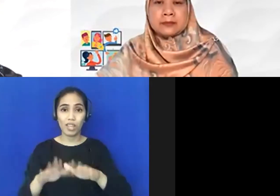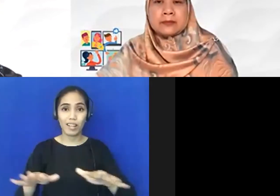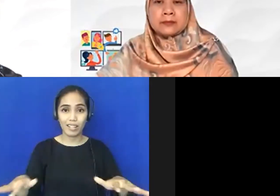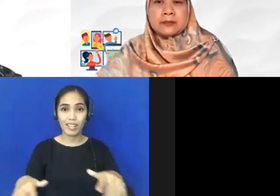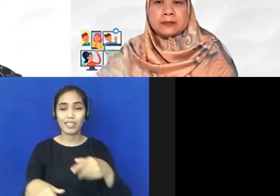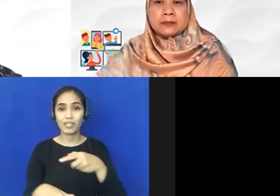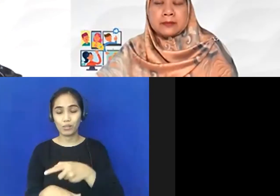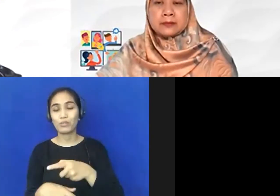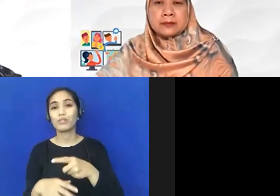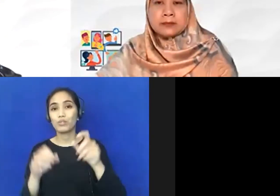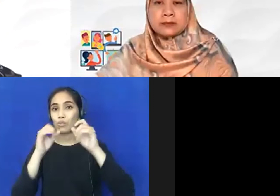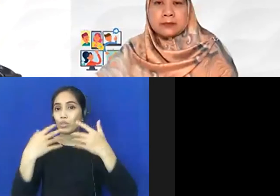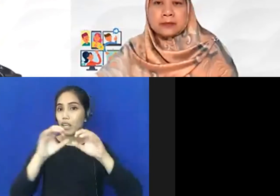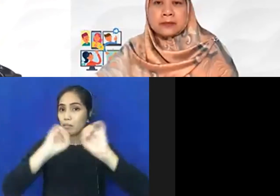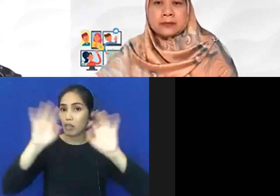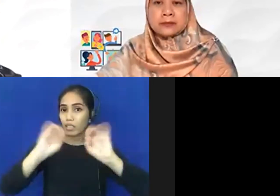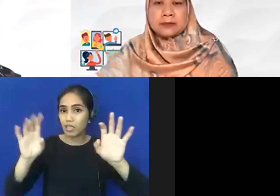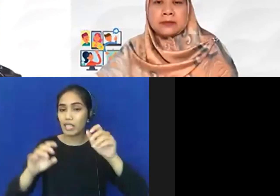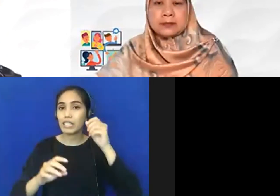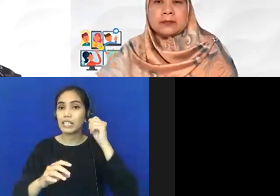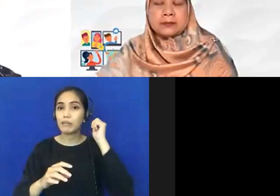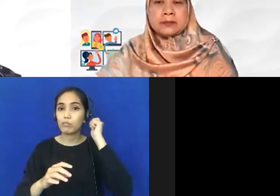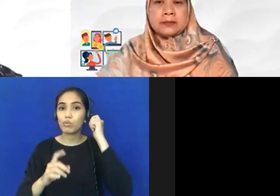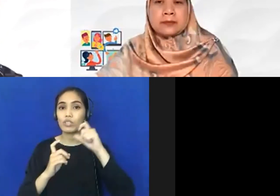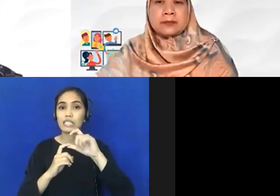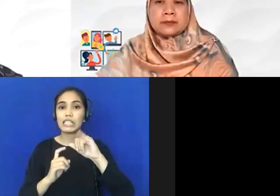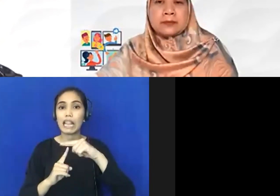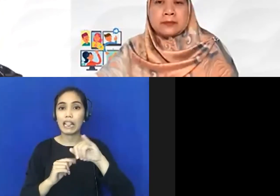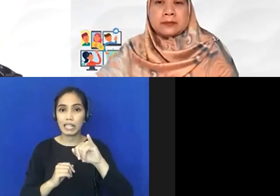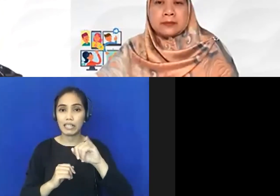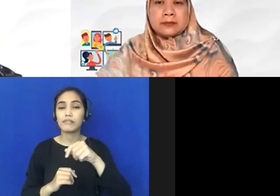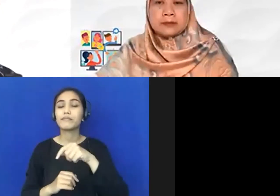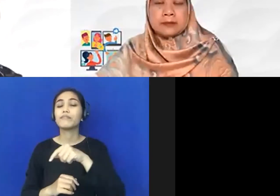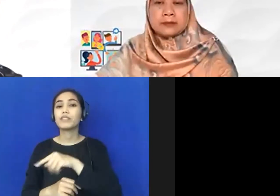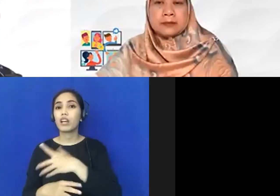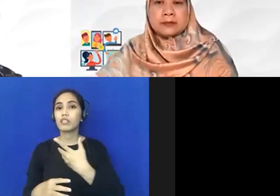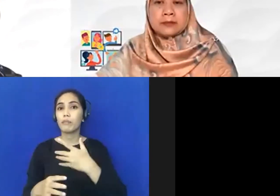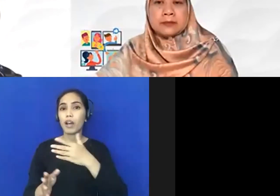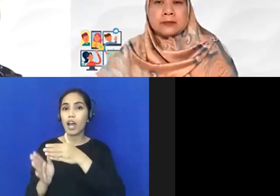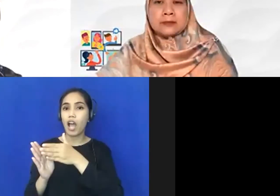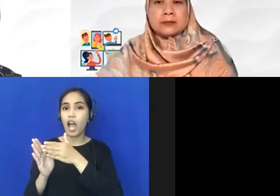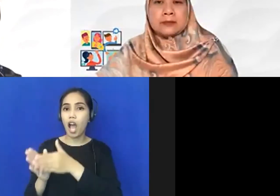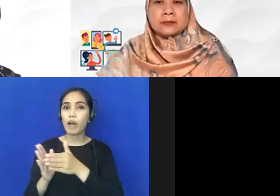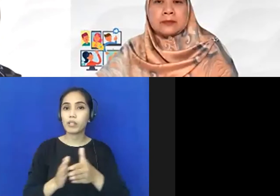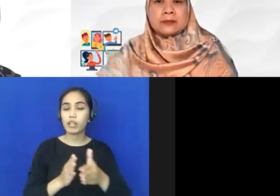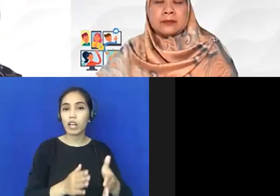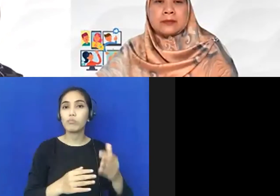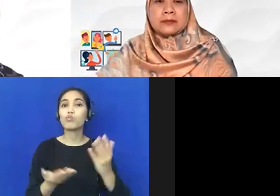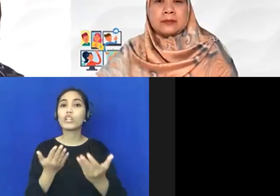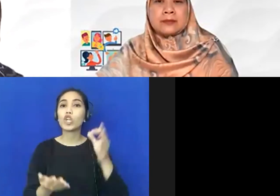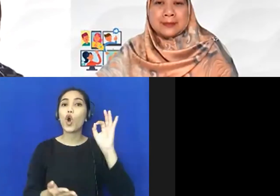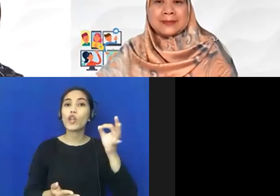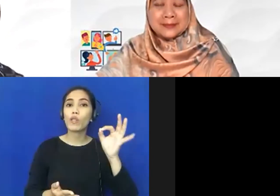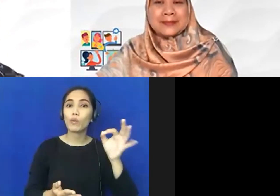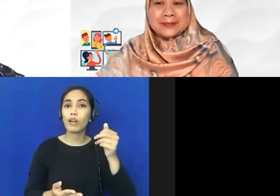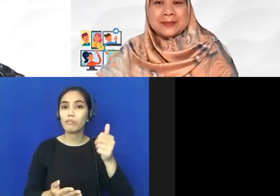dipaparkan oleh Ibu Dokter Siti tadi. Kemudian juga untuk mekanisme penanganannya mungkin orang tua bisa berperan sebagai dokter dalam tanda